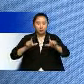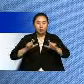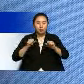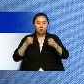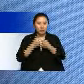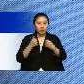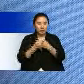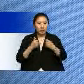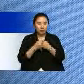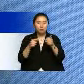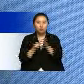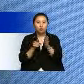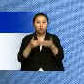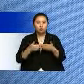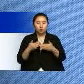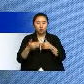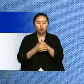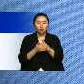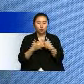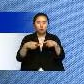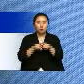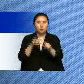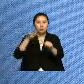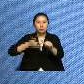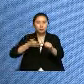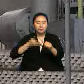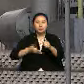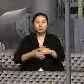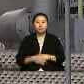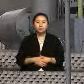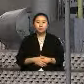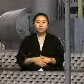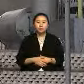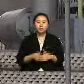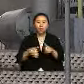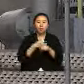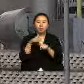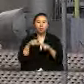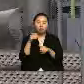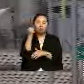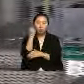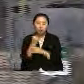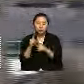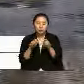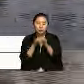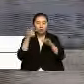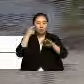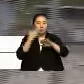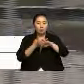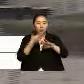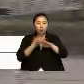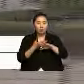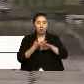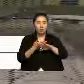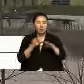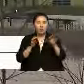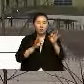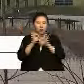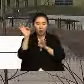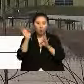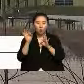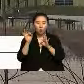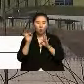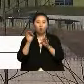지지해 주시고 성원해 주시고 함께해 주시기를 부탁드리겠습니다. 환경 오염과 시민 반대, 폭발 사고 등을